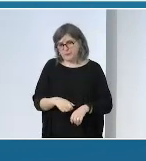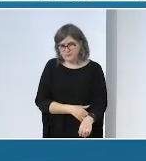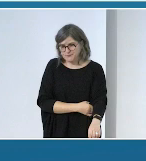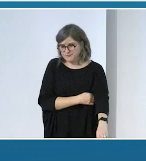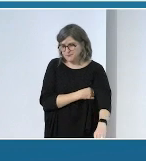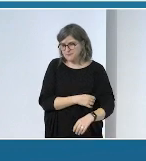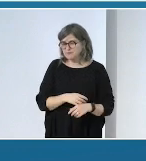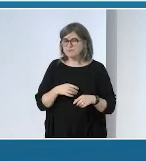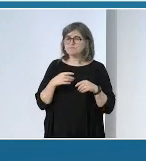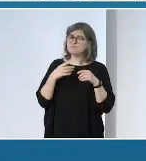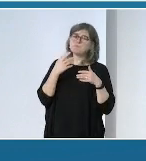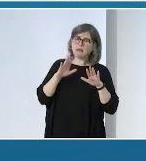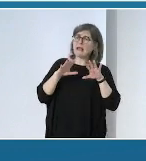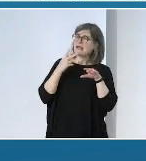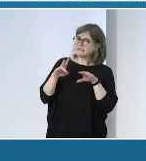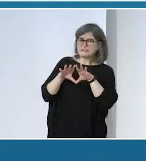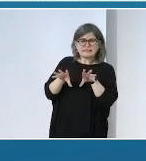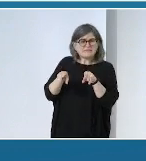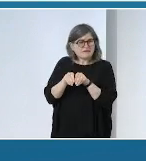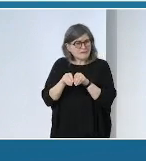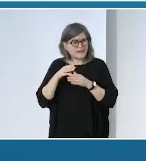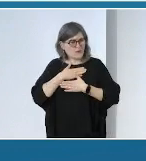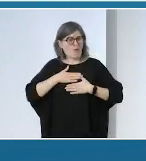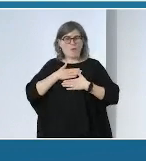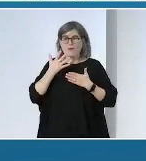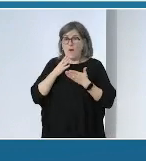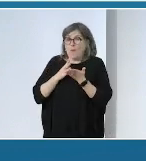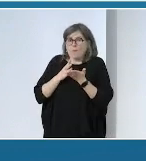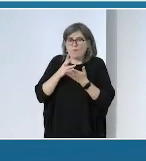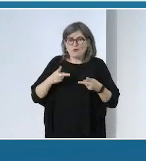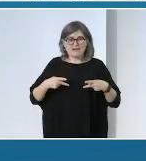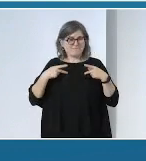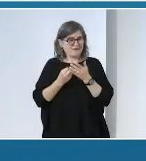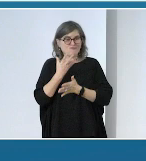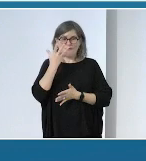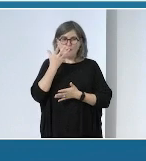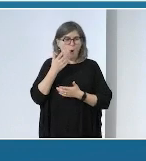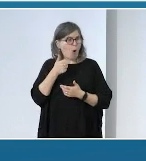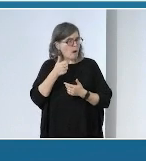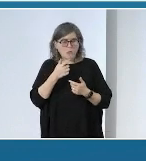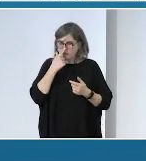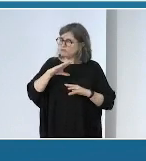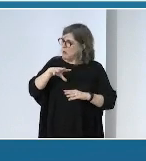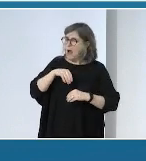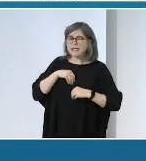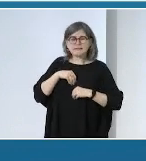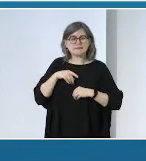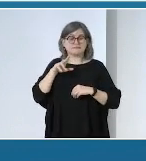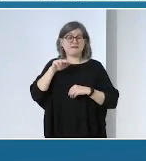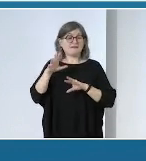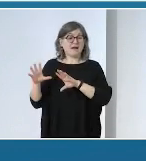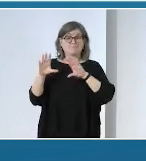La famille d'Émilie est sereine et contente d'envisager un projet de vie. Et du coup, ils décident de déménager sur